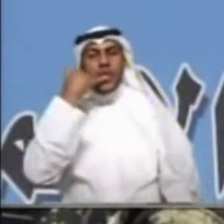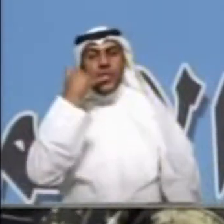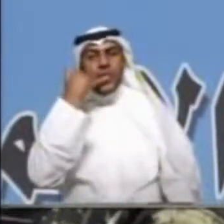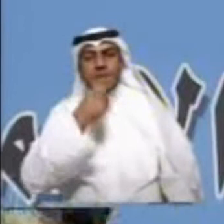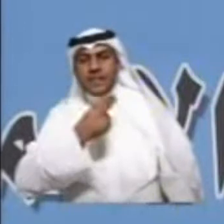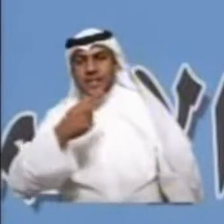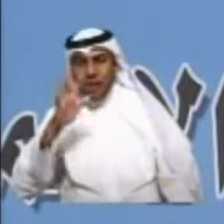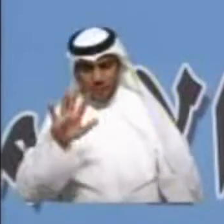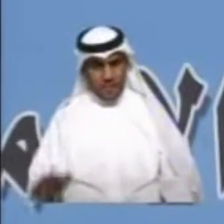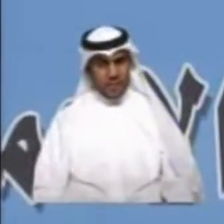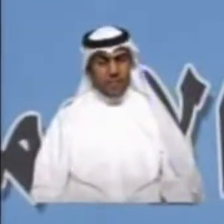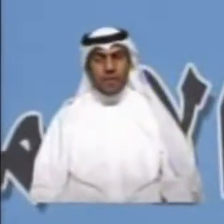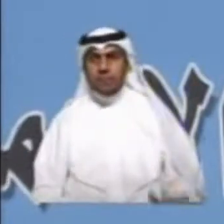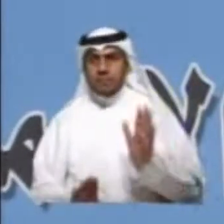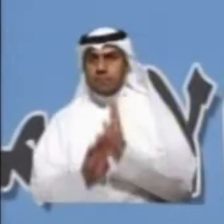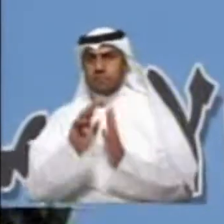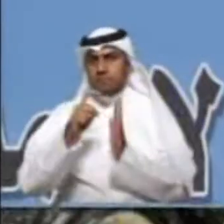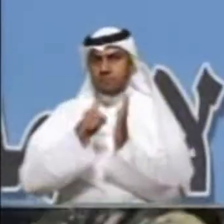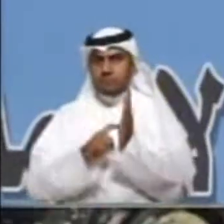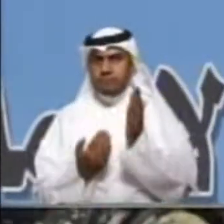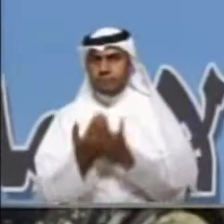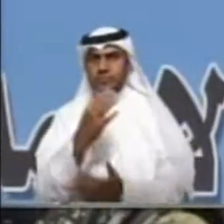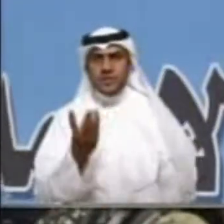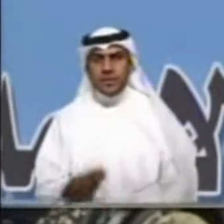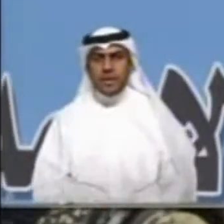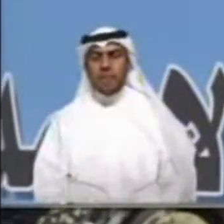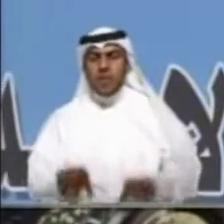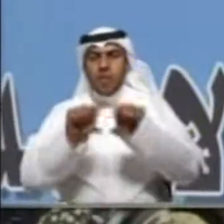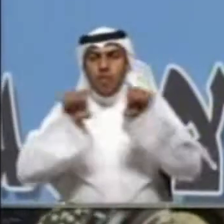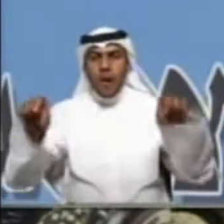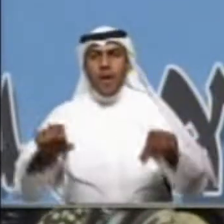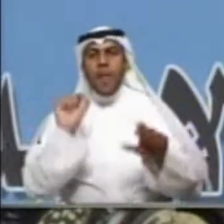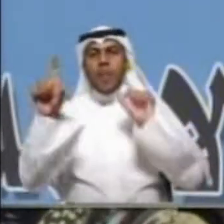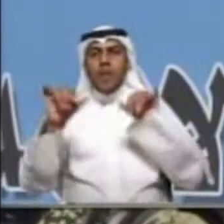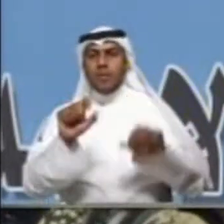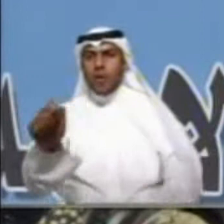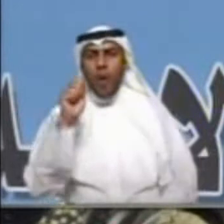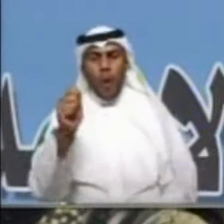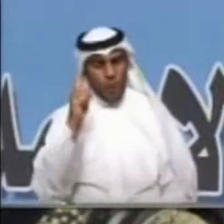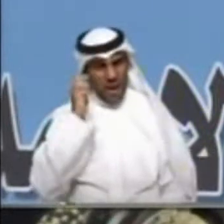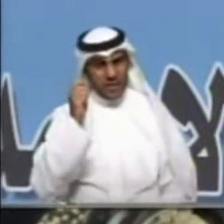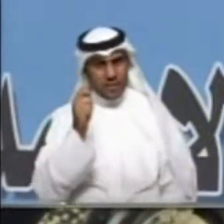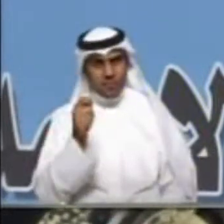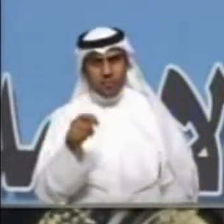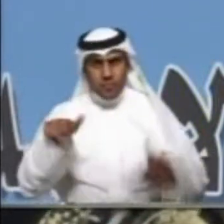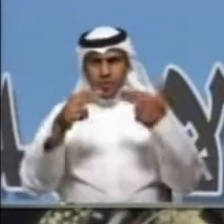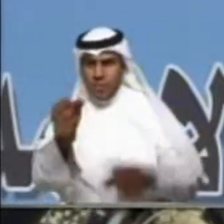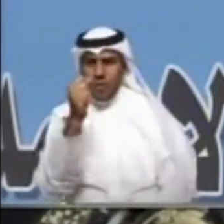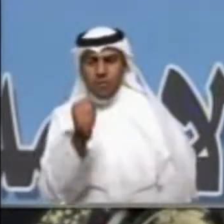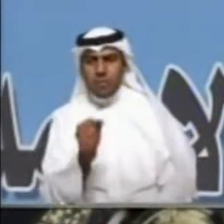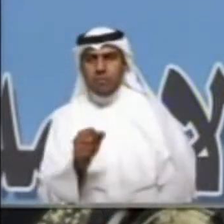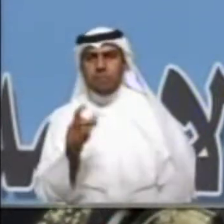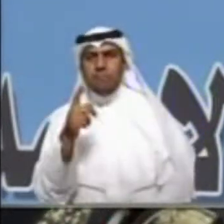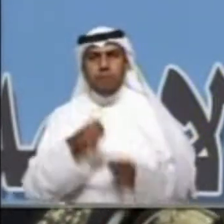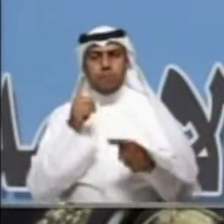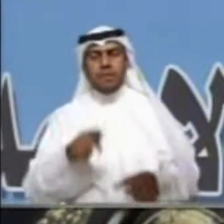أحدث الأنظمة الموجودة ونظام الفايبر أوبتكس لحال صباح الأحمد، وبذلك تكون وزارة المواصلات والخدمات